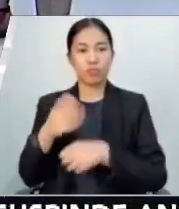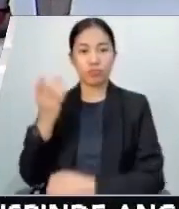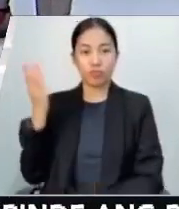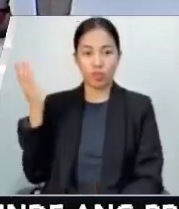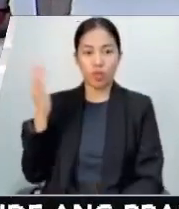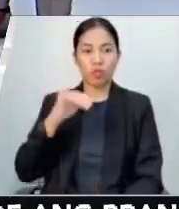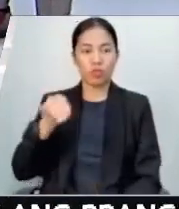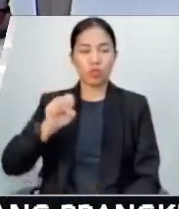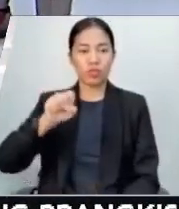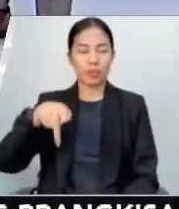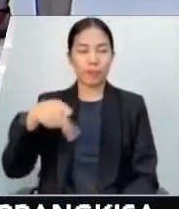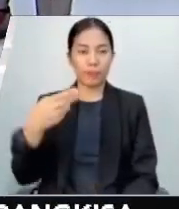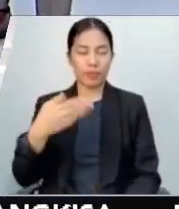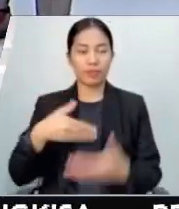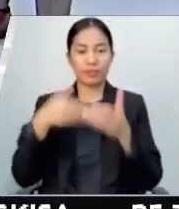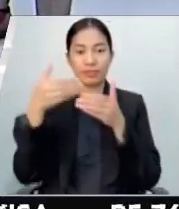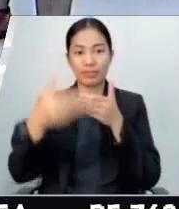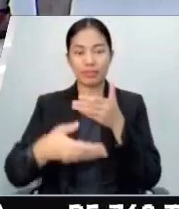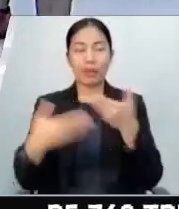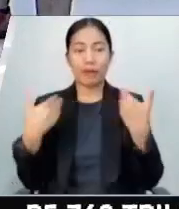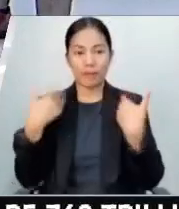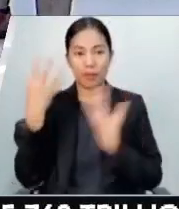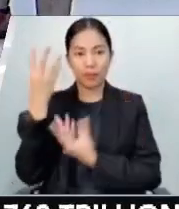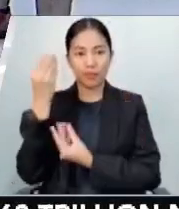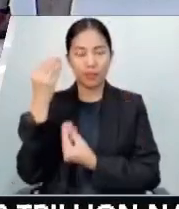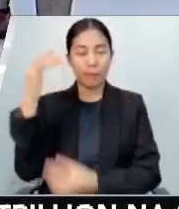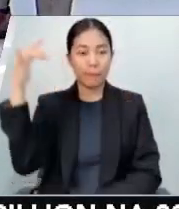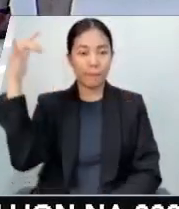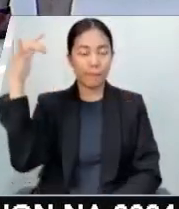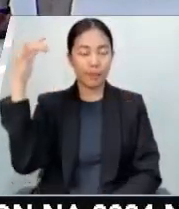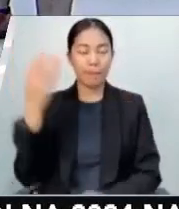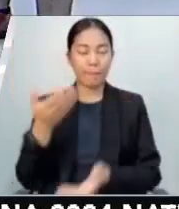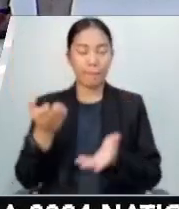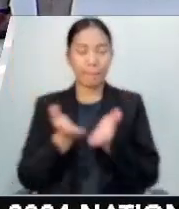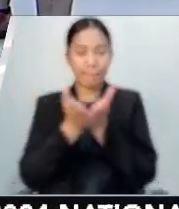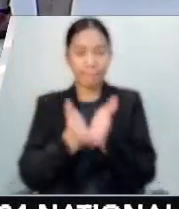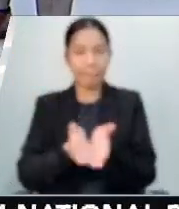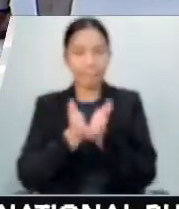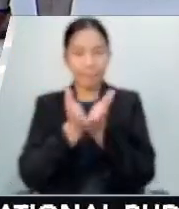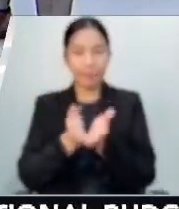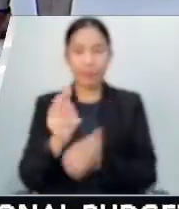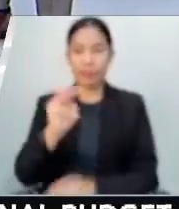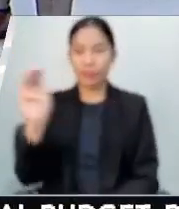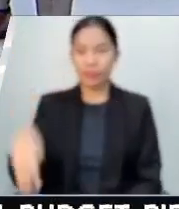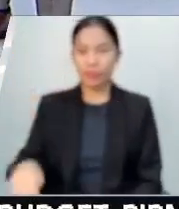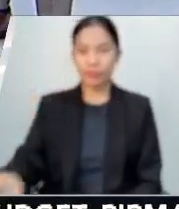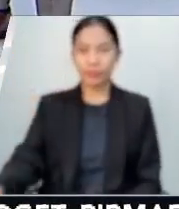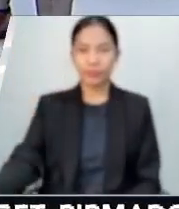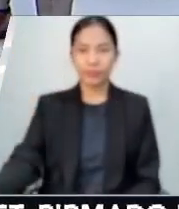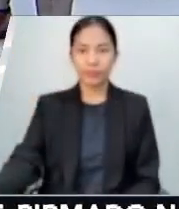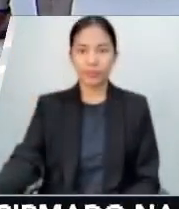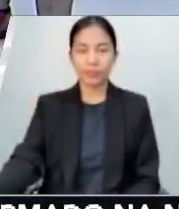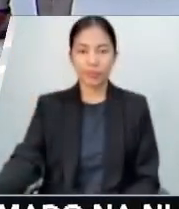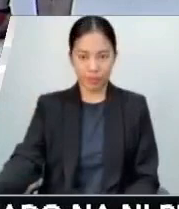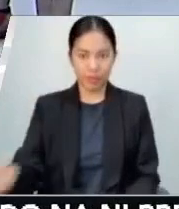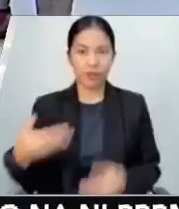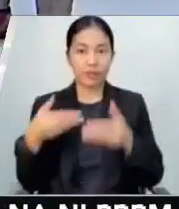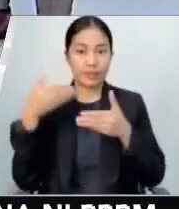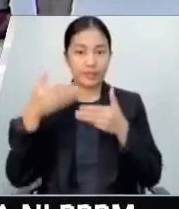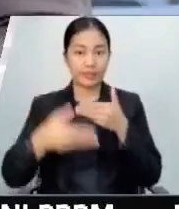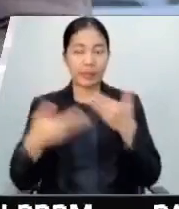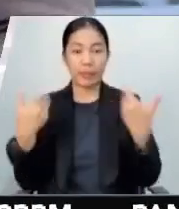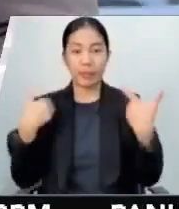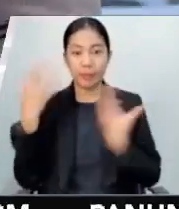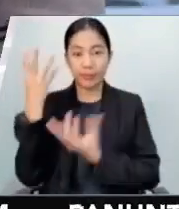North Port. At apat na araw bago magpasko, presyo ng mga pang Noche Buena ang ihahatid ni Tina Panganiban Perez.